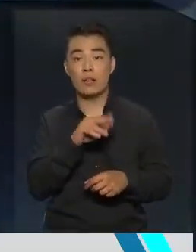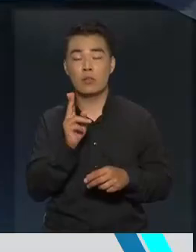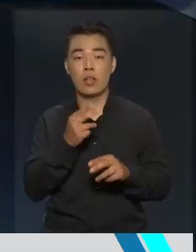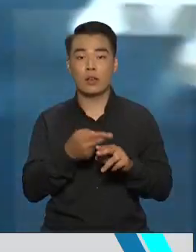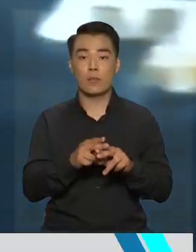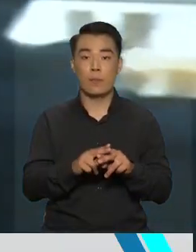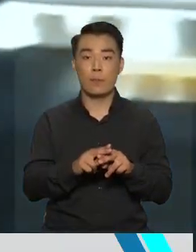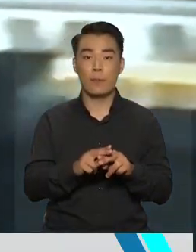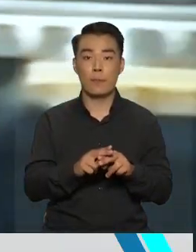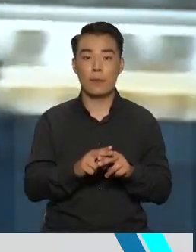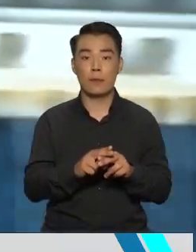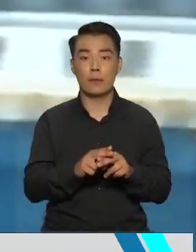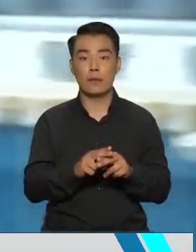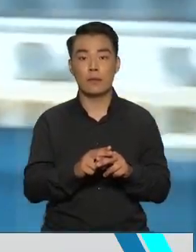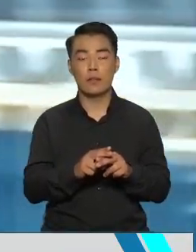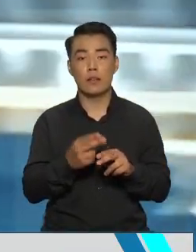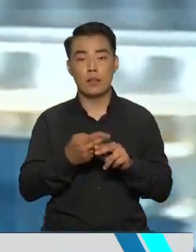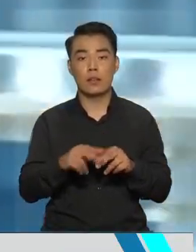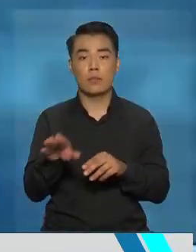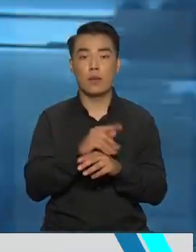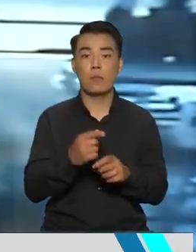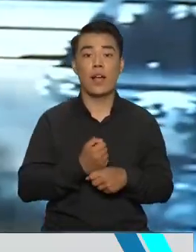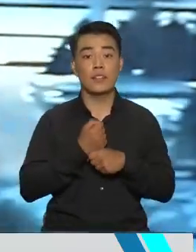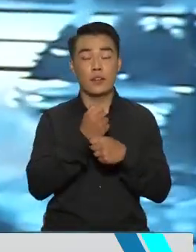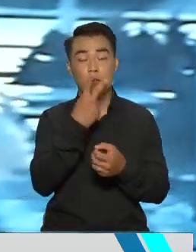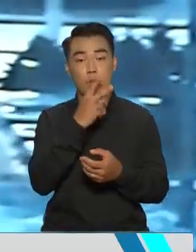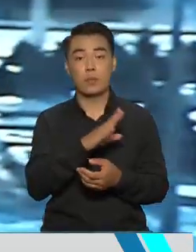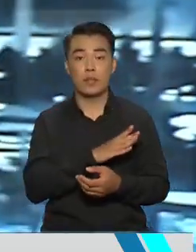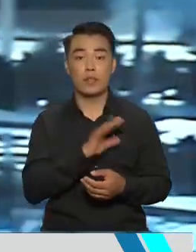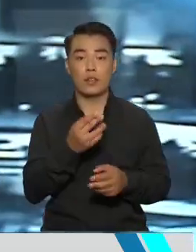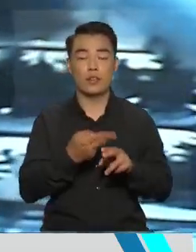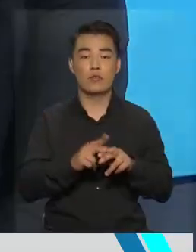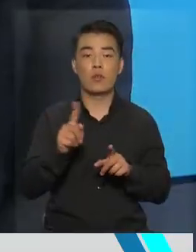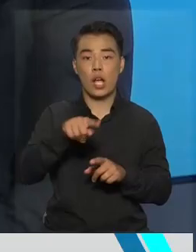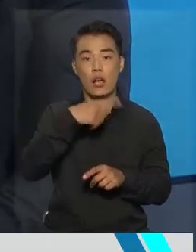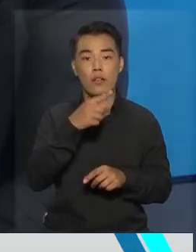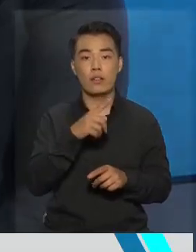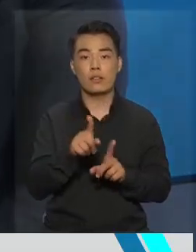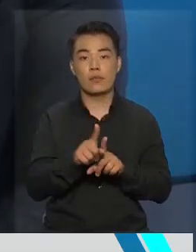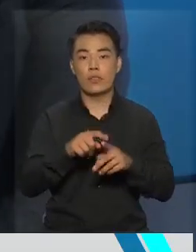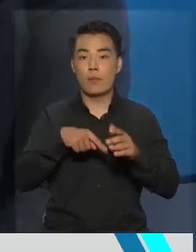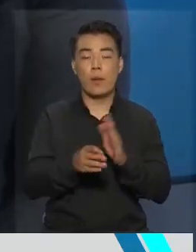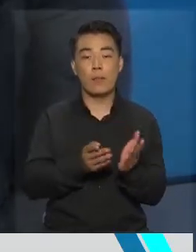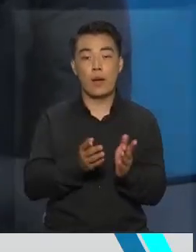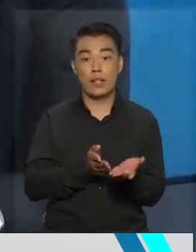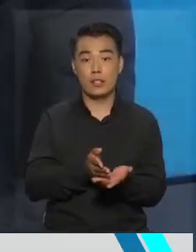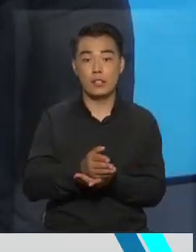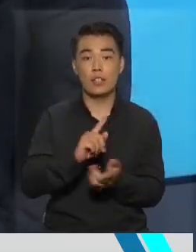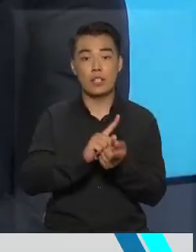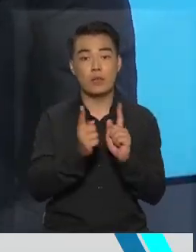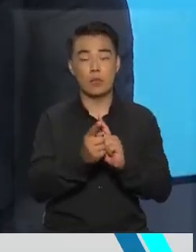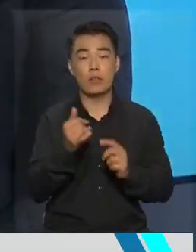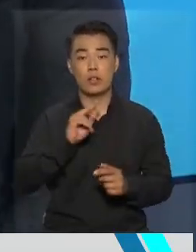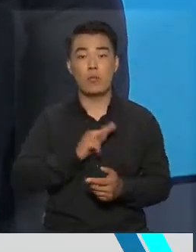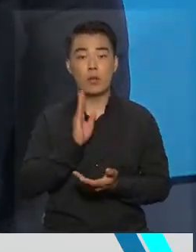Госпожа Азимова была, да, у нас в эфире. Эта кандидатура, да, вызвала поддержку, да. И это тоже говорит о том, что, в принципе, вот, политические реформы реализуются, и они